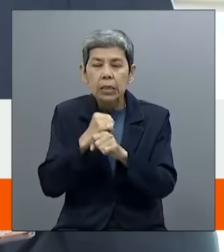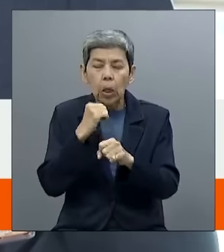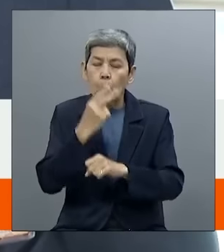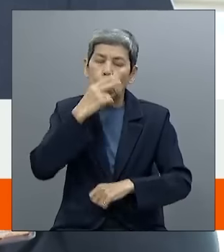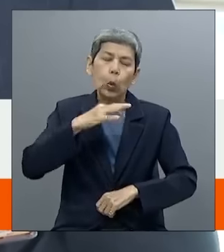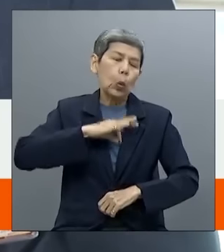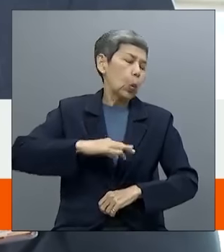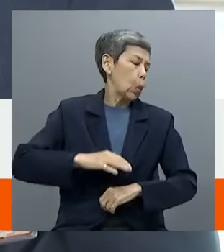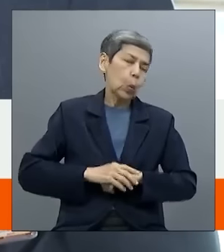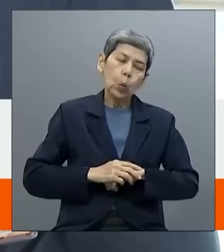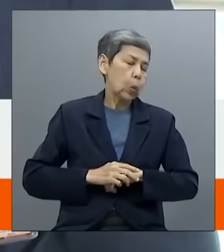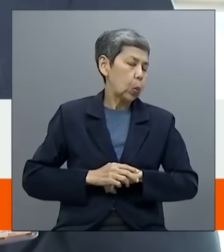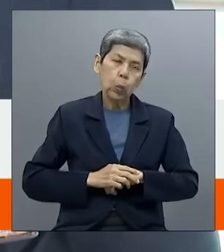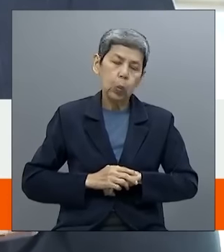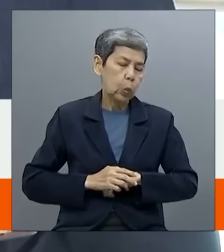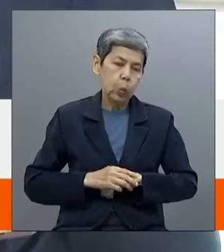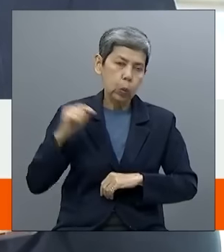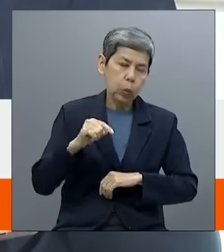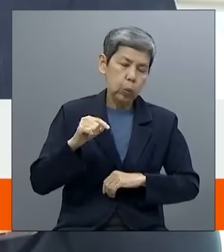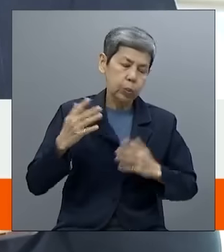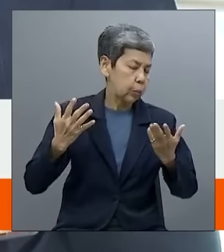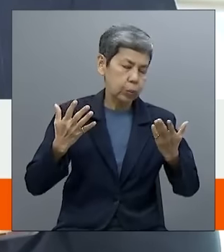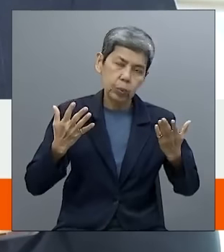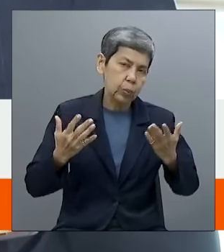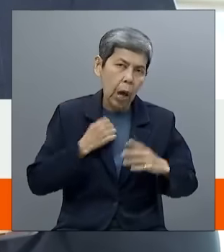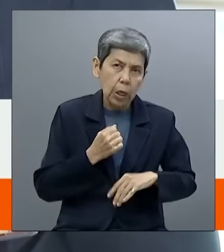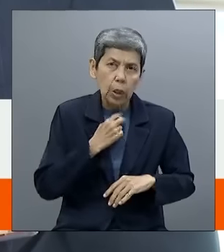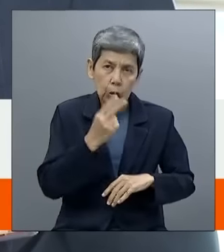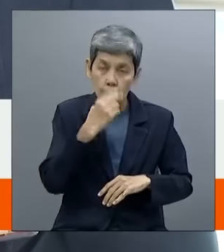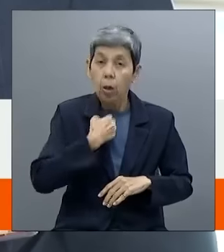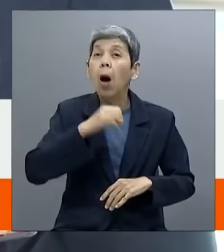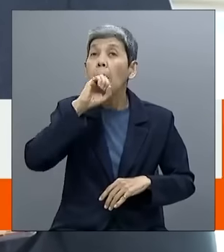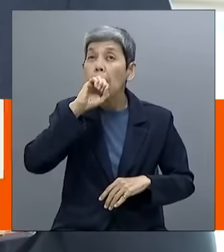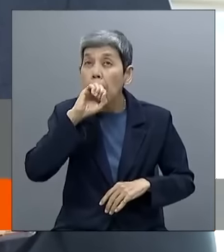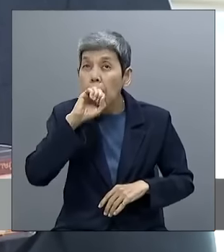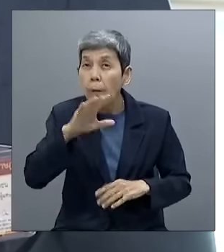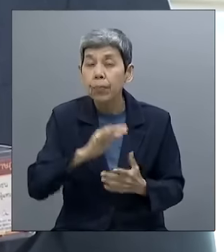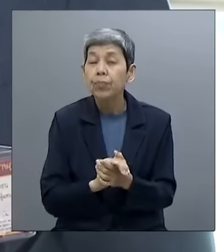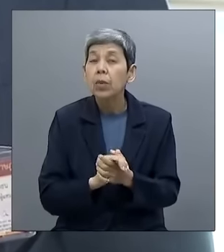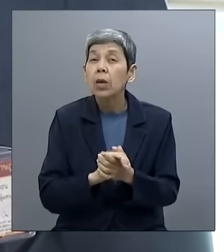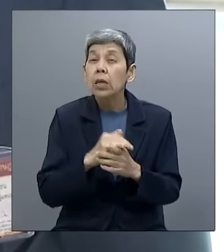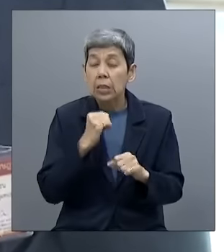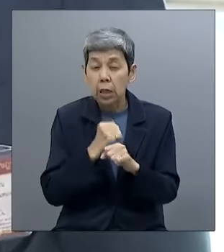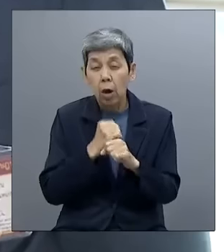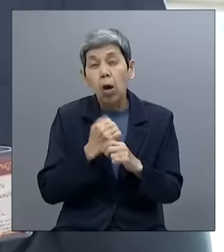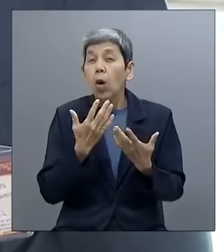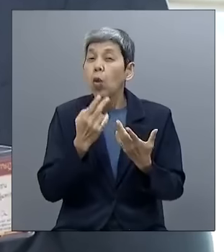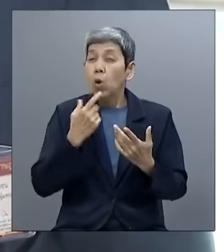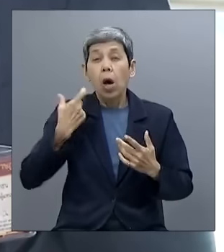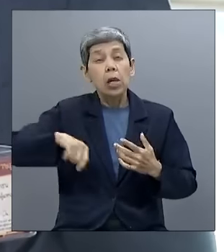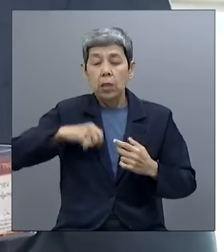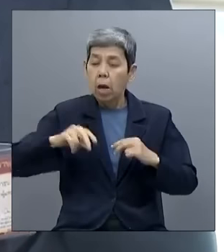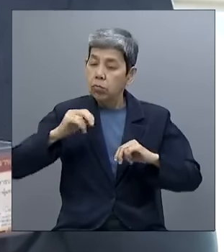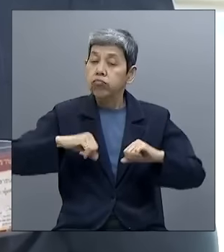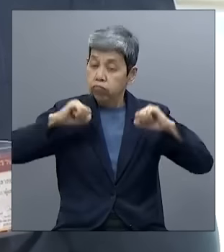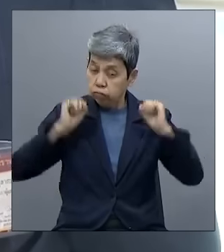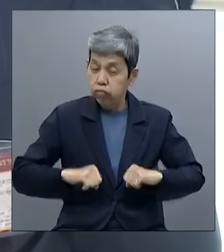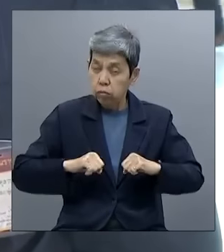งเกินไปนะครับเนื่องจากว่าต้องเรียนตามตรงว่าการวินิจฉัยนะครับว่